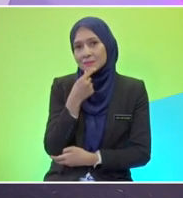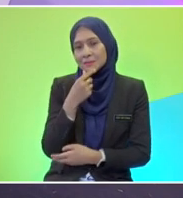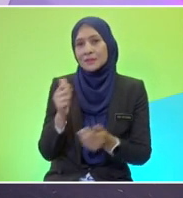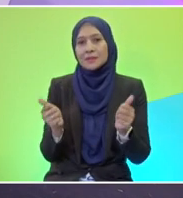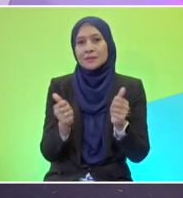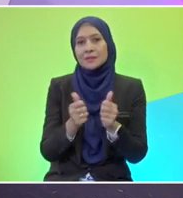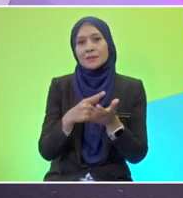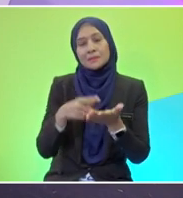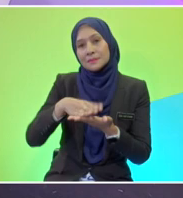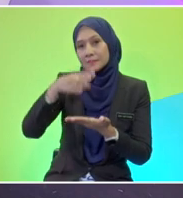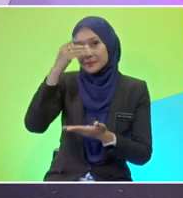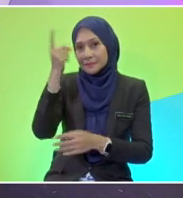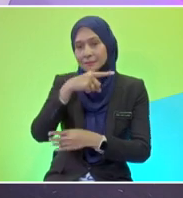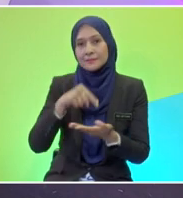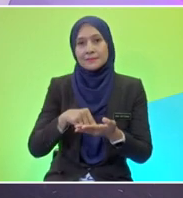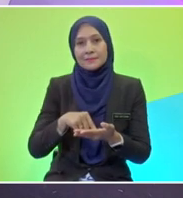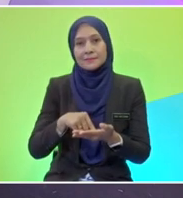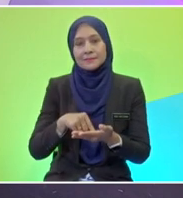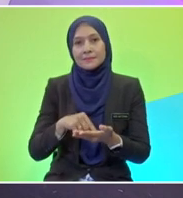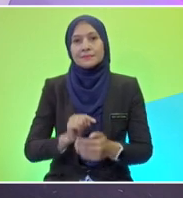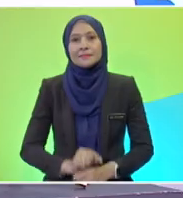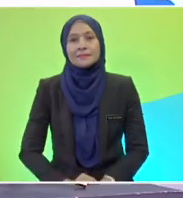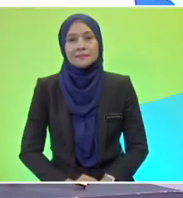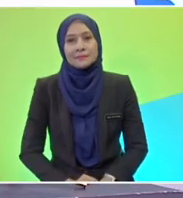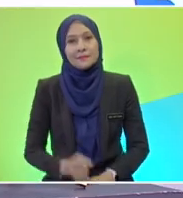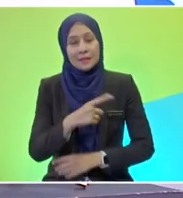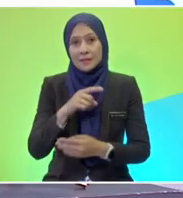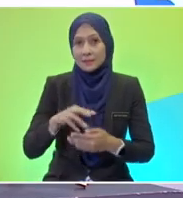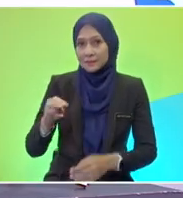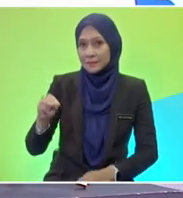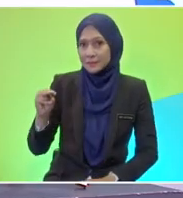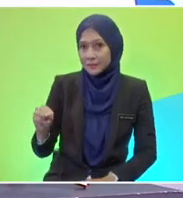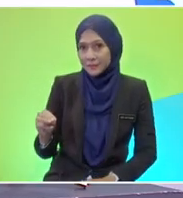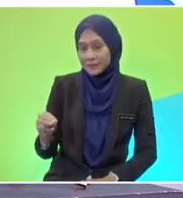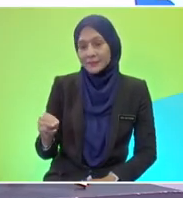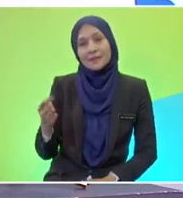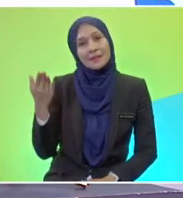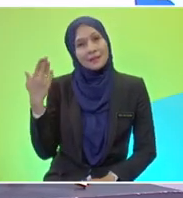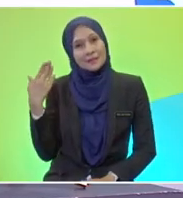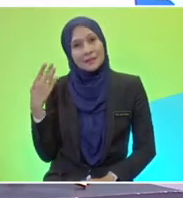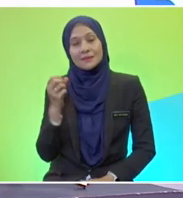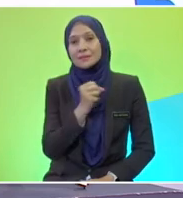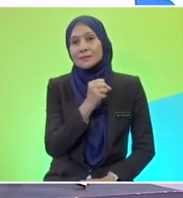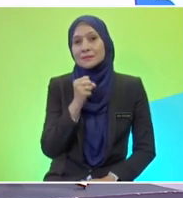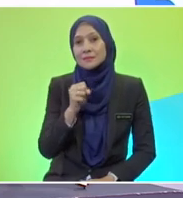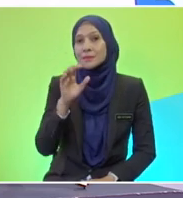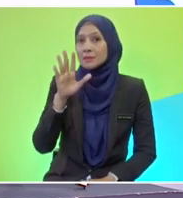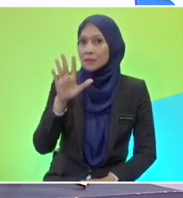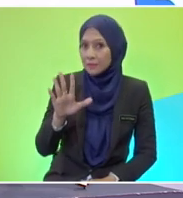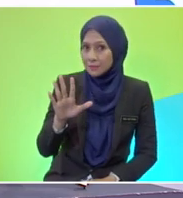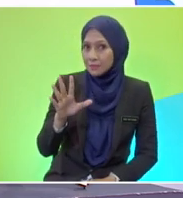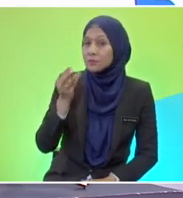kita dan tajuk kita pada hari ini, Cikgu? Okey, hari ini Kak Fika, hari ini murid-murid, kita tadi nyanyi lagu daripada 5 biji. Aha. Bila kita makan, dia